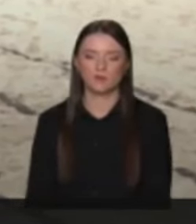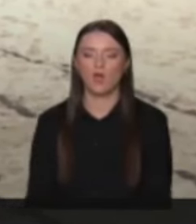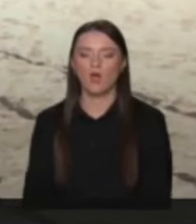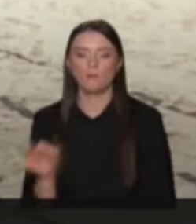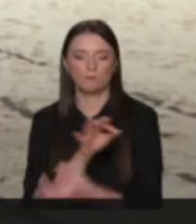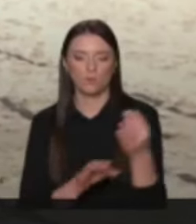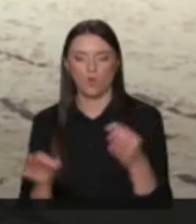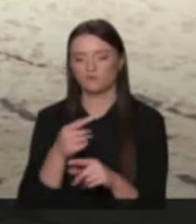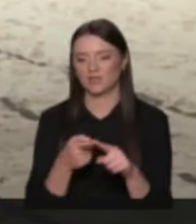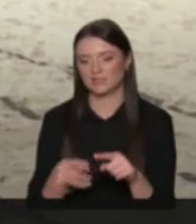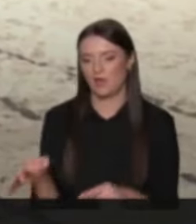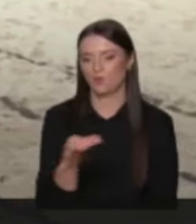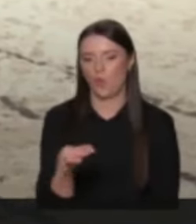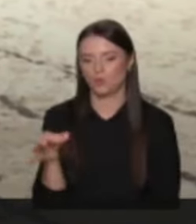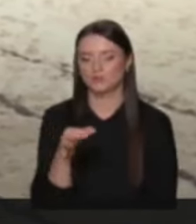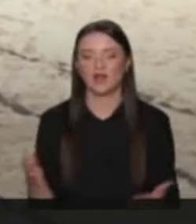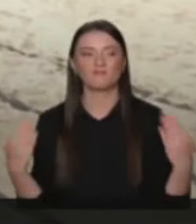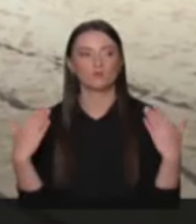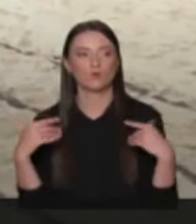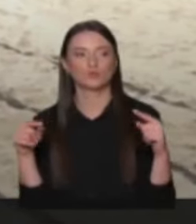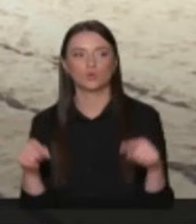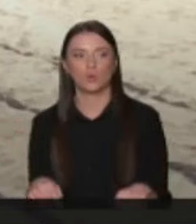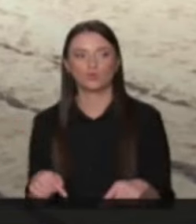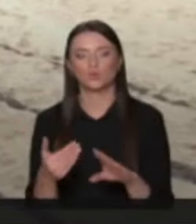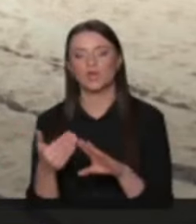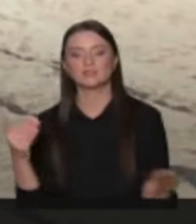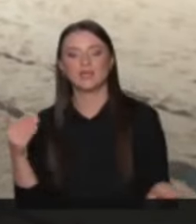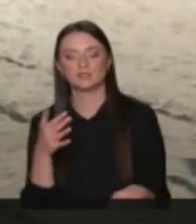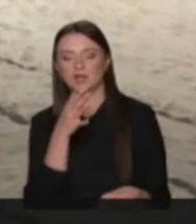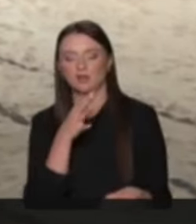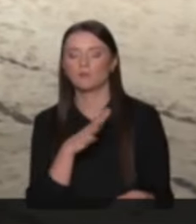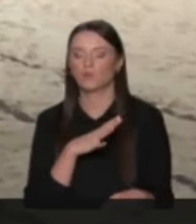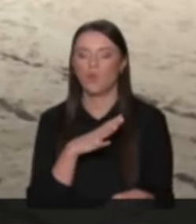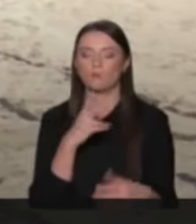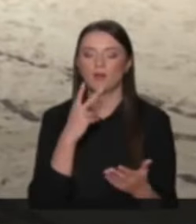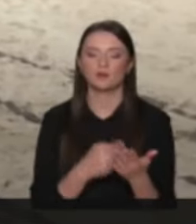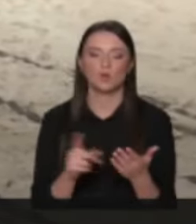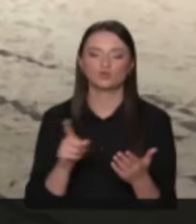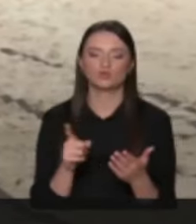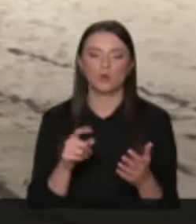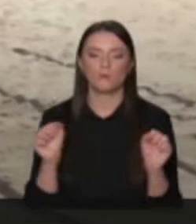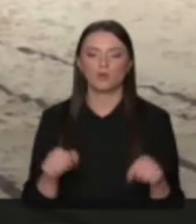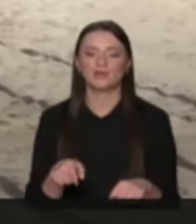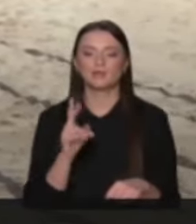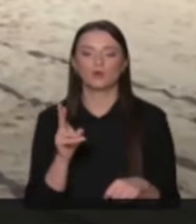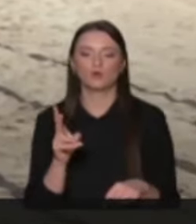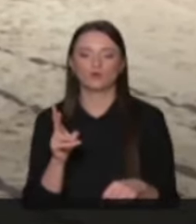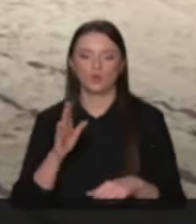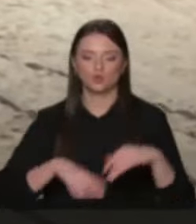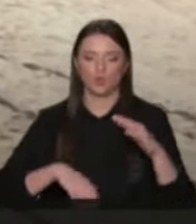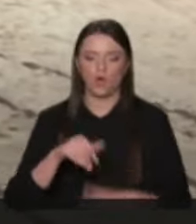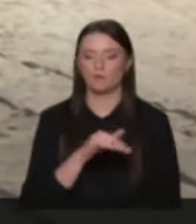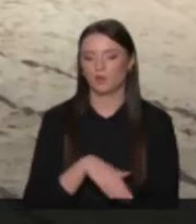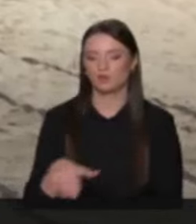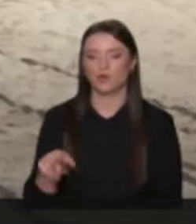проєктувався цей острів відпочинок, тут заздалегідь передбачено було, щоб могли не тільки ті, хто з руками, ногами, а ті, хто